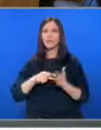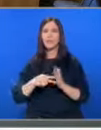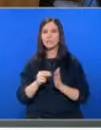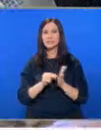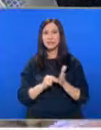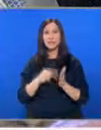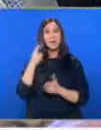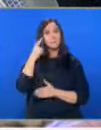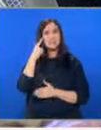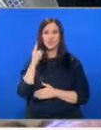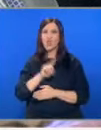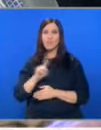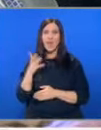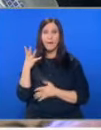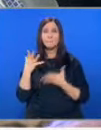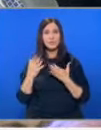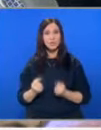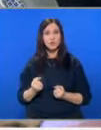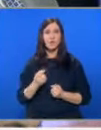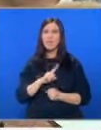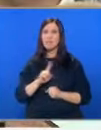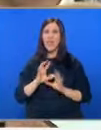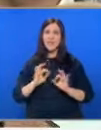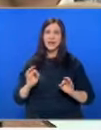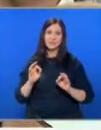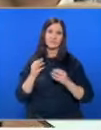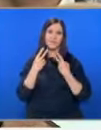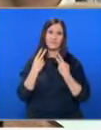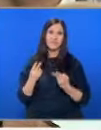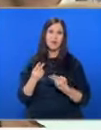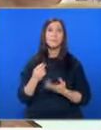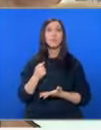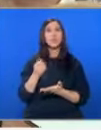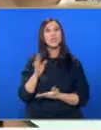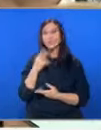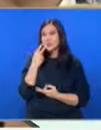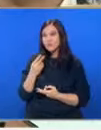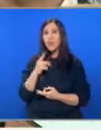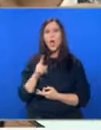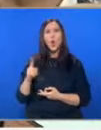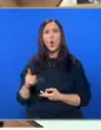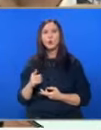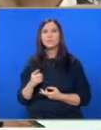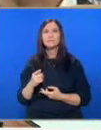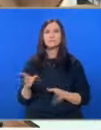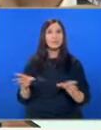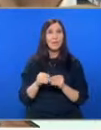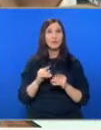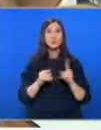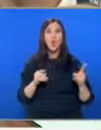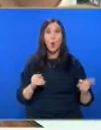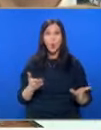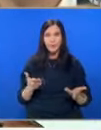сметката. Смятат я за неамбициозна и безясна визия. По бюджета ще се види кой с кой. Както казах, на национално ниво